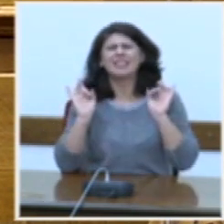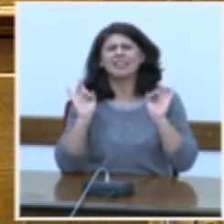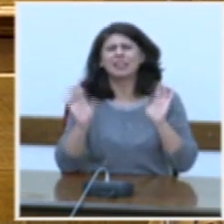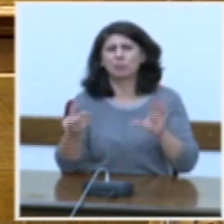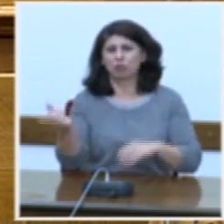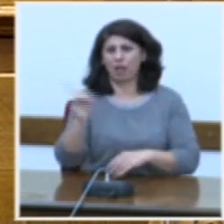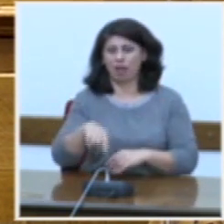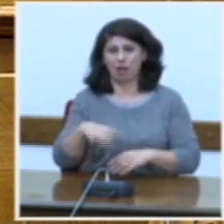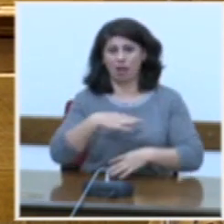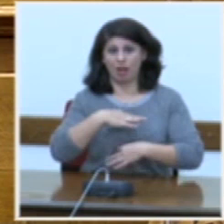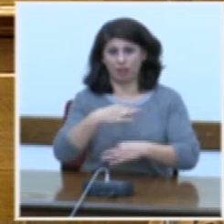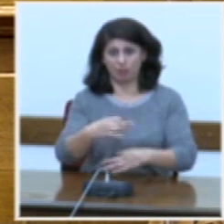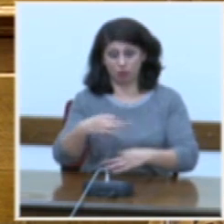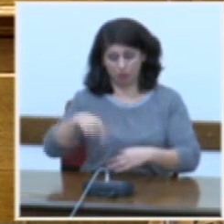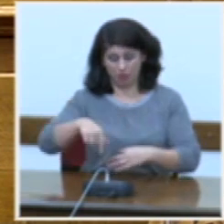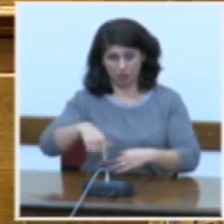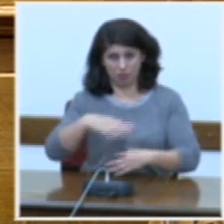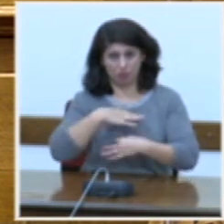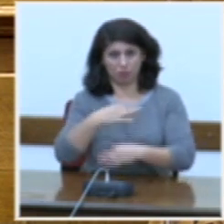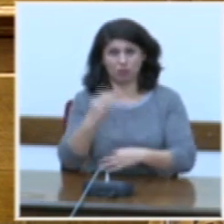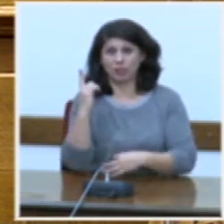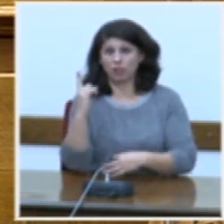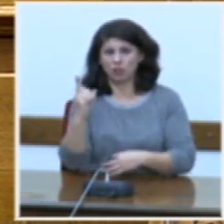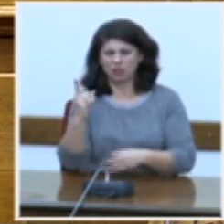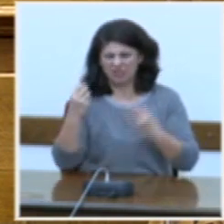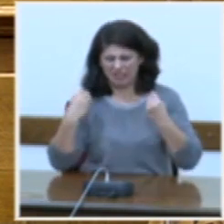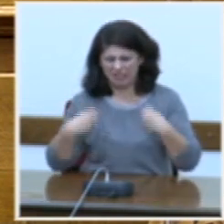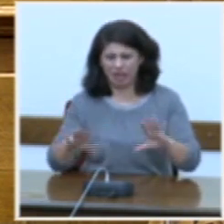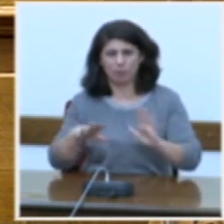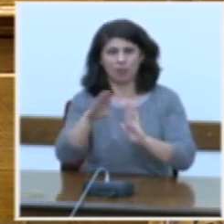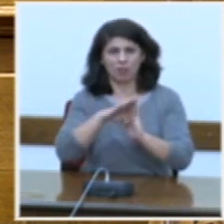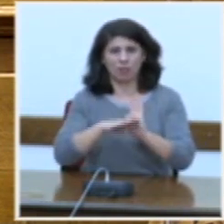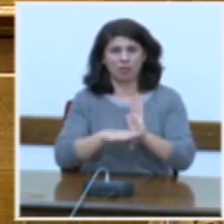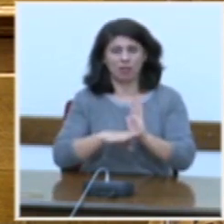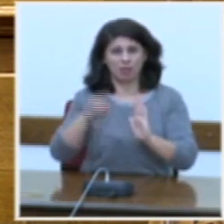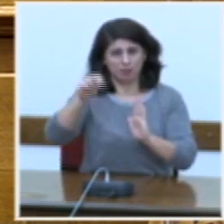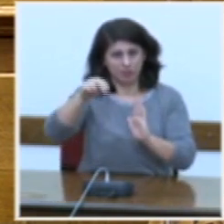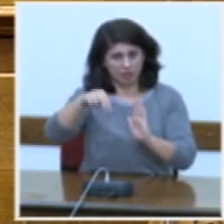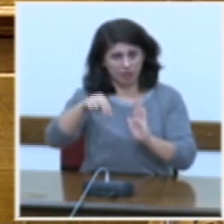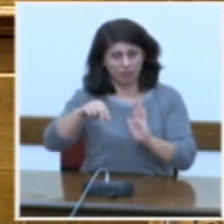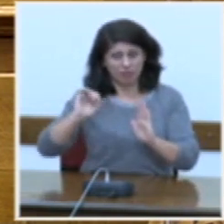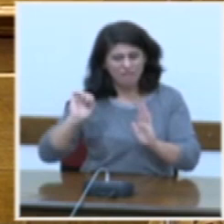παρά εκπρόσωποι εδώ μέσα ενός σάπιου συστήματος εκμετάλλευσης,